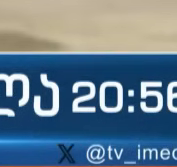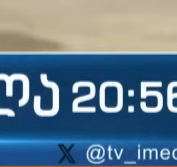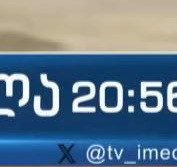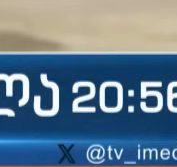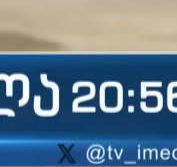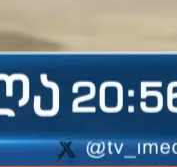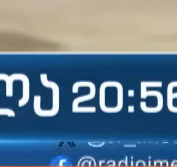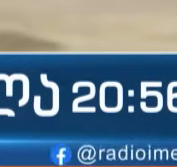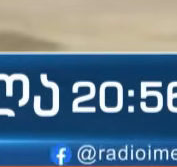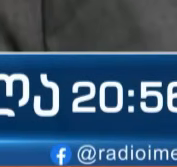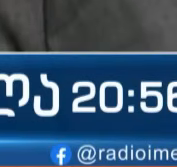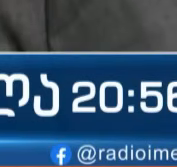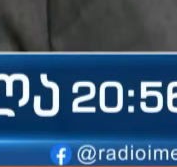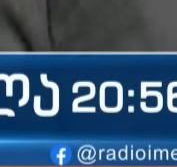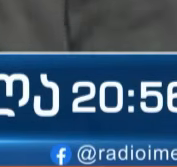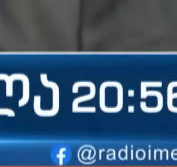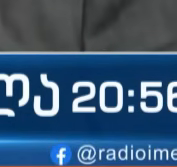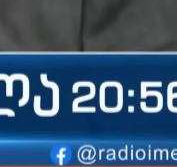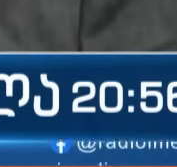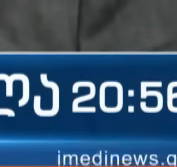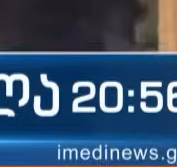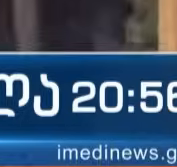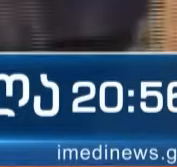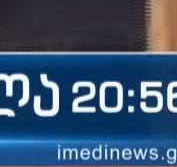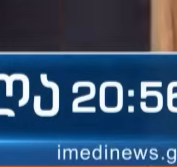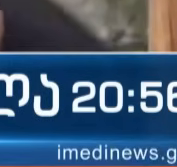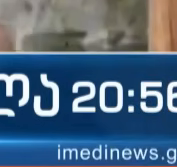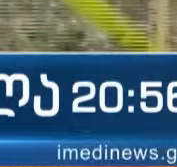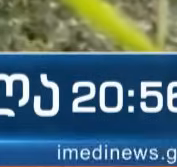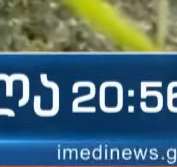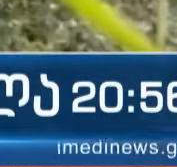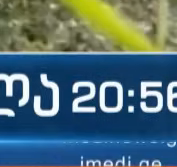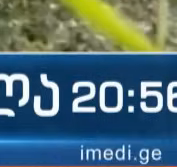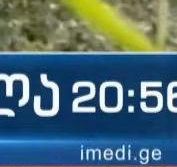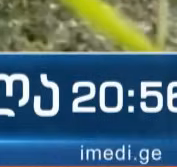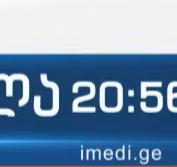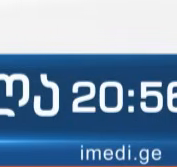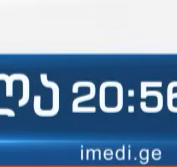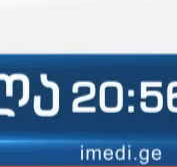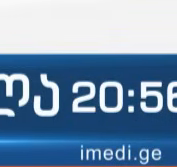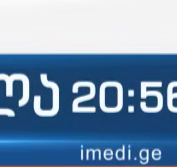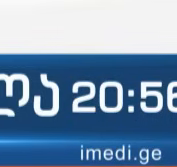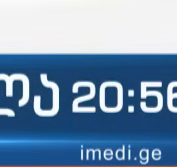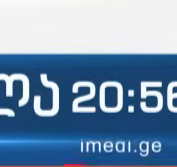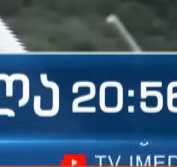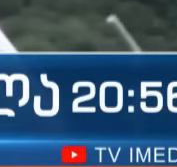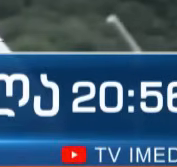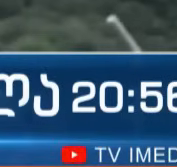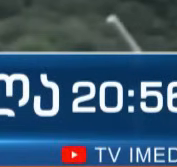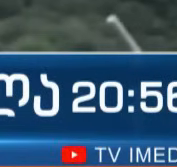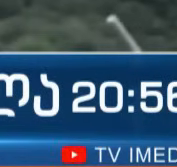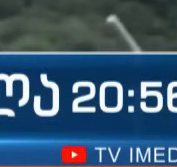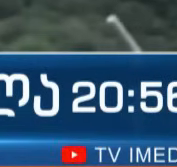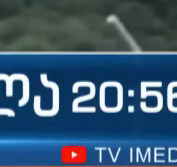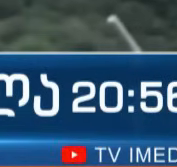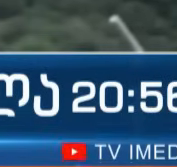სოჯაჭულიანმა კომედიაში მაიტანასოსი, სადაც იუმორით, სიმსუბუქით და სიყვარულით გვიჩვენებს სვანების ხასიათის სახალისო